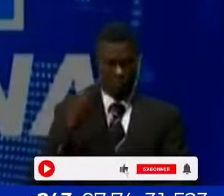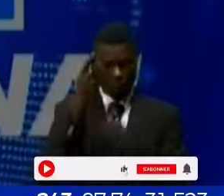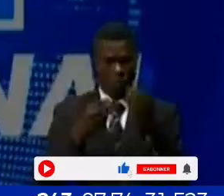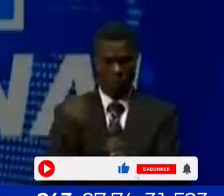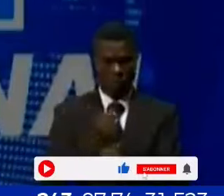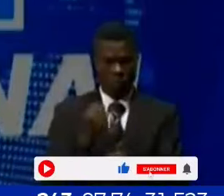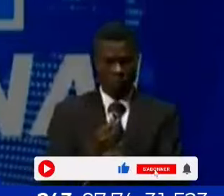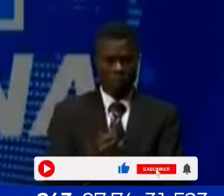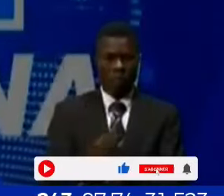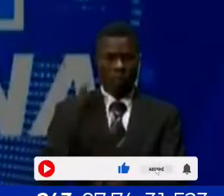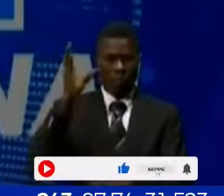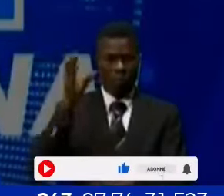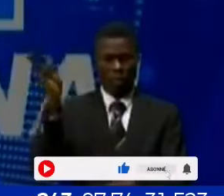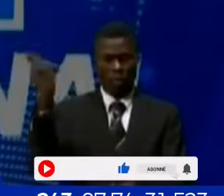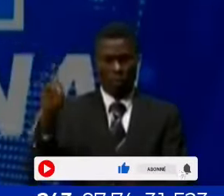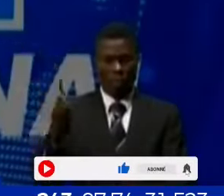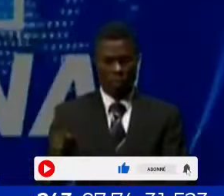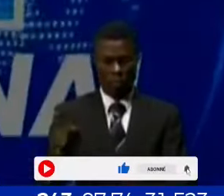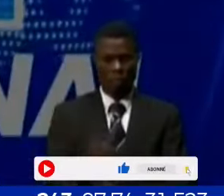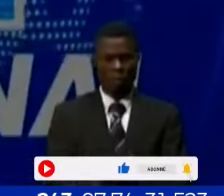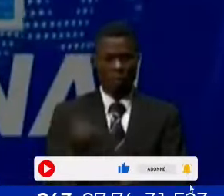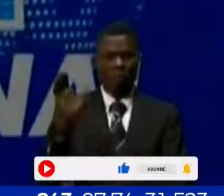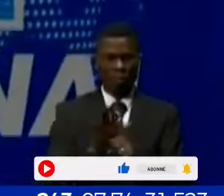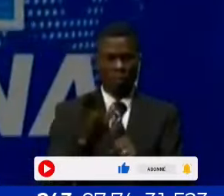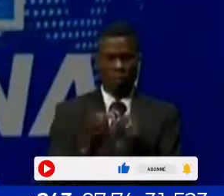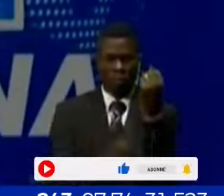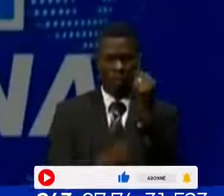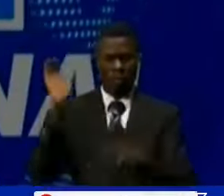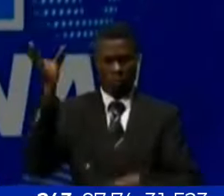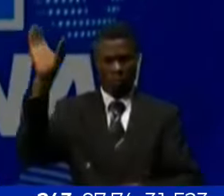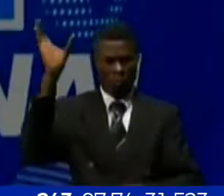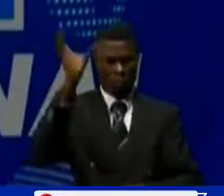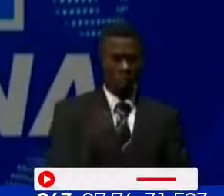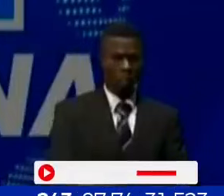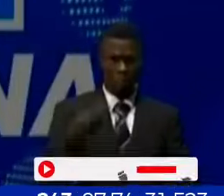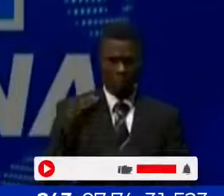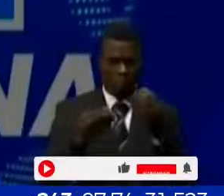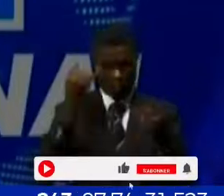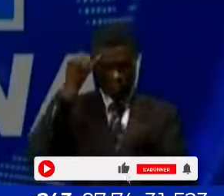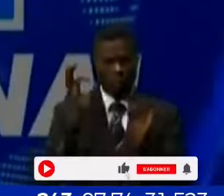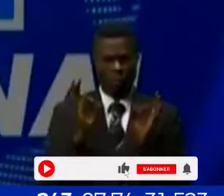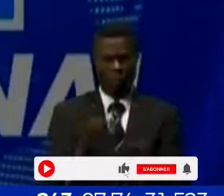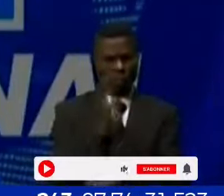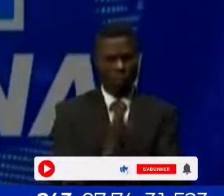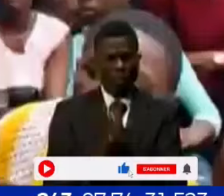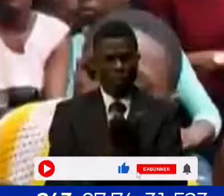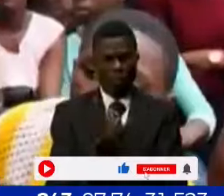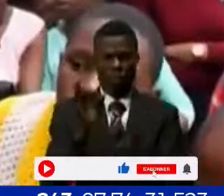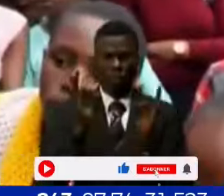de travail à Kasumbalesa, Makambo, Sakanya, Lonchi et Mwenda dans le but de donner les nouvelles directives à ses